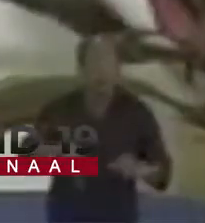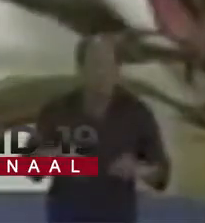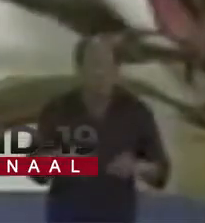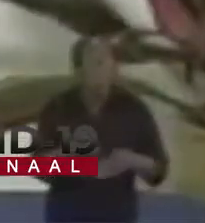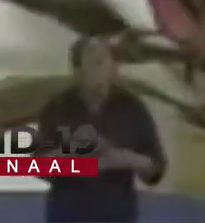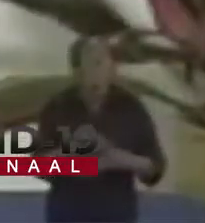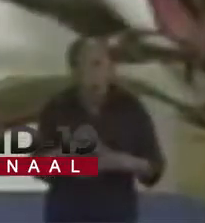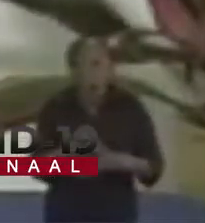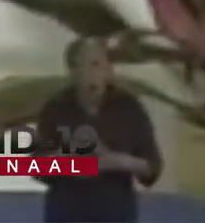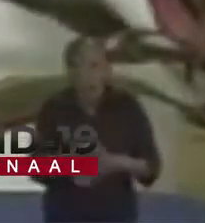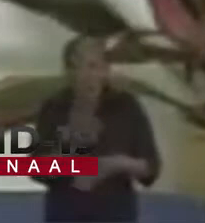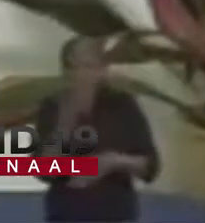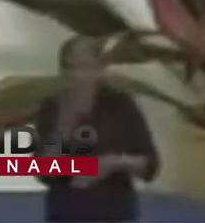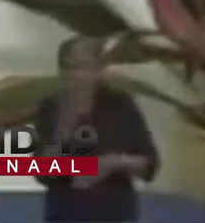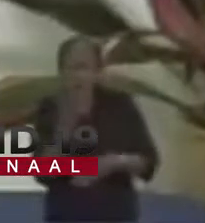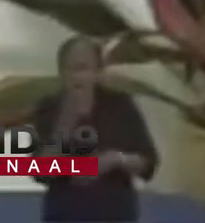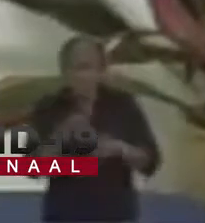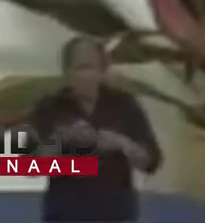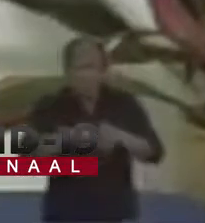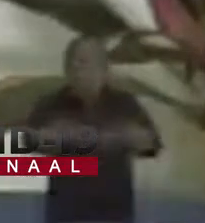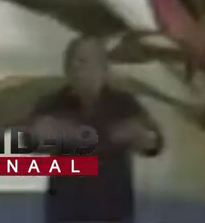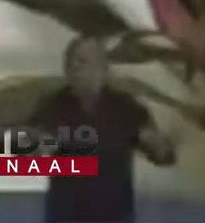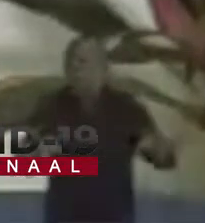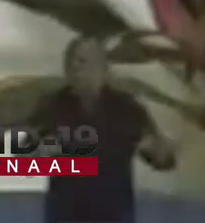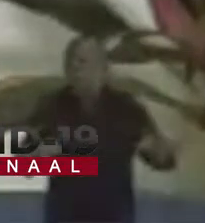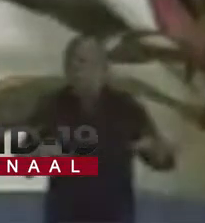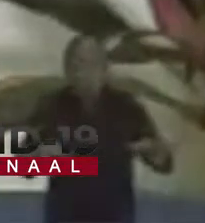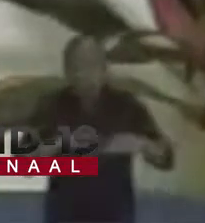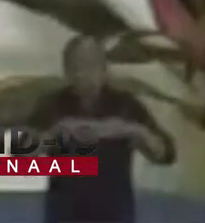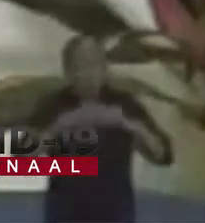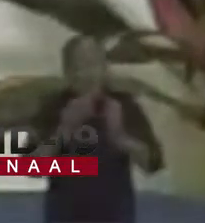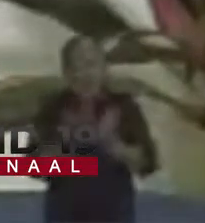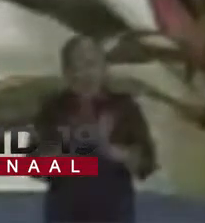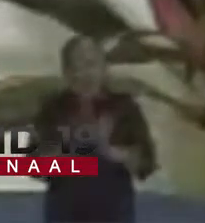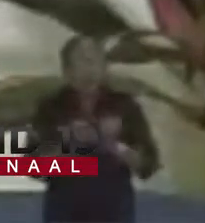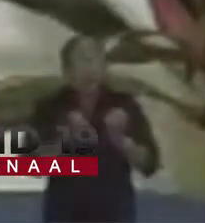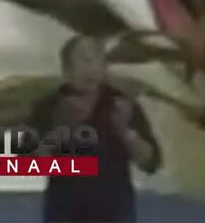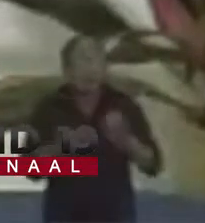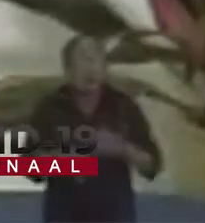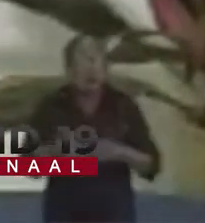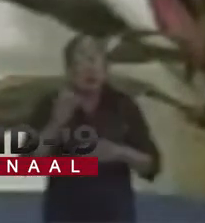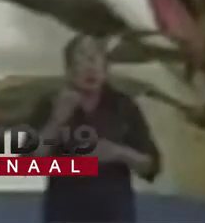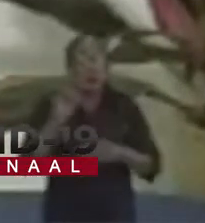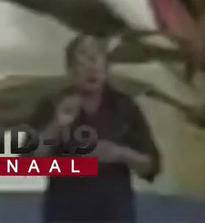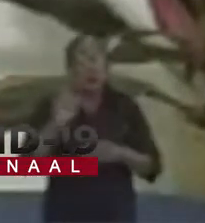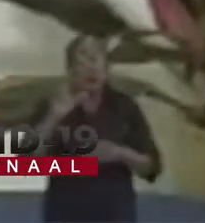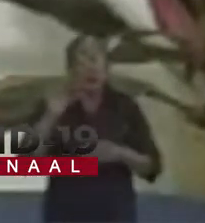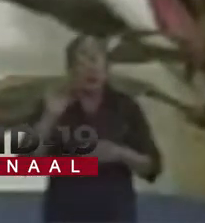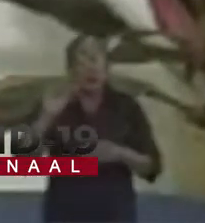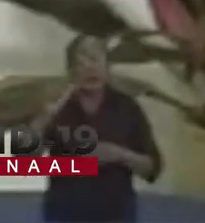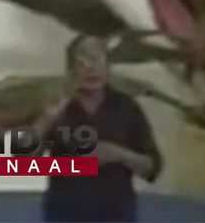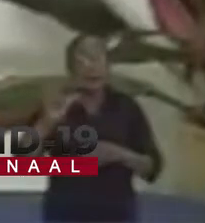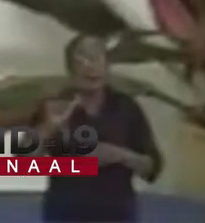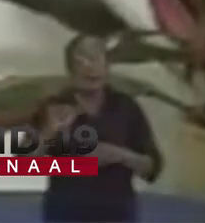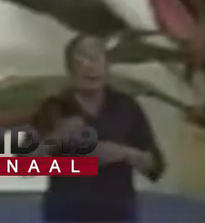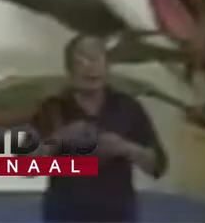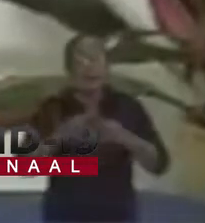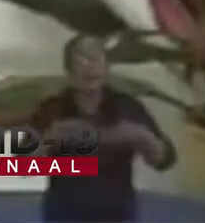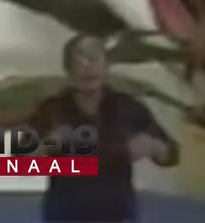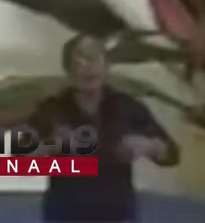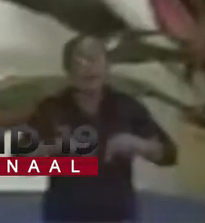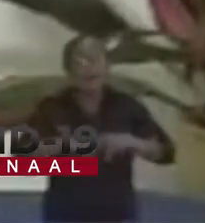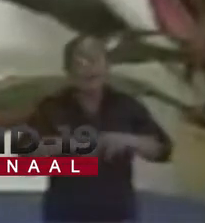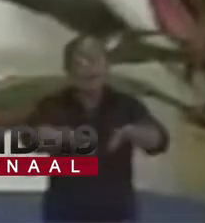midden in de vierde golf en dat heeft allemaal te maken met het feit hoe het Delta variant zich verspreidt. We zien ook